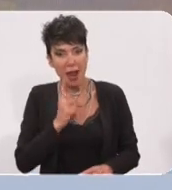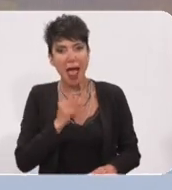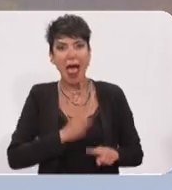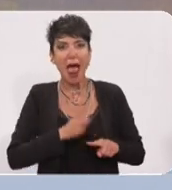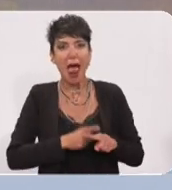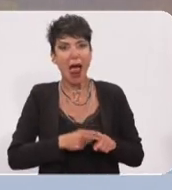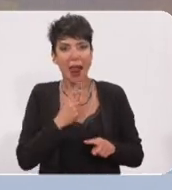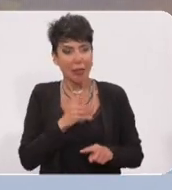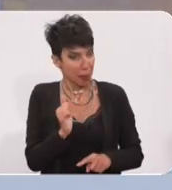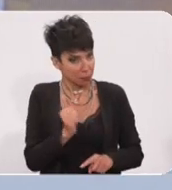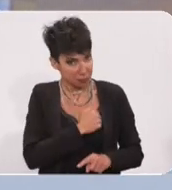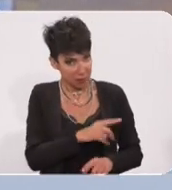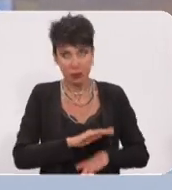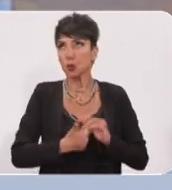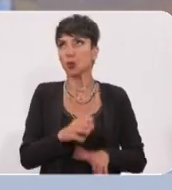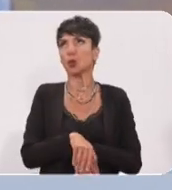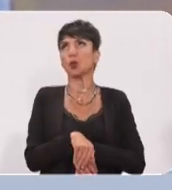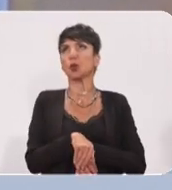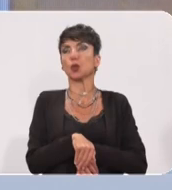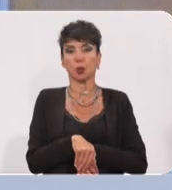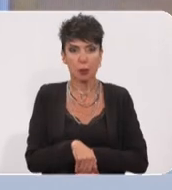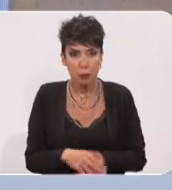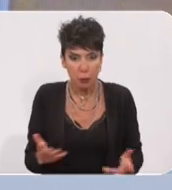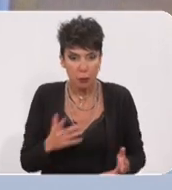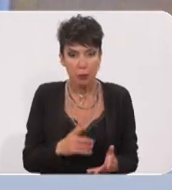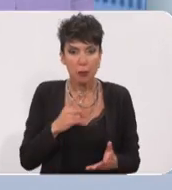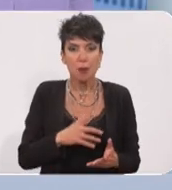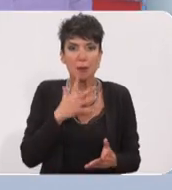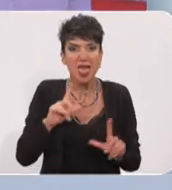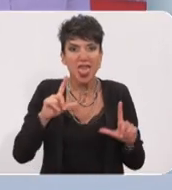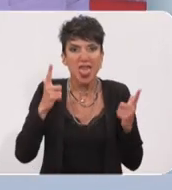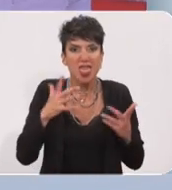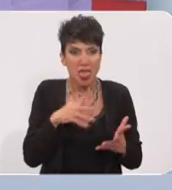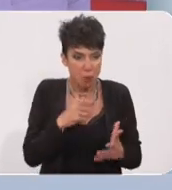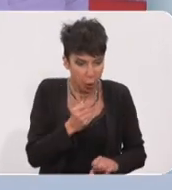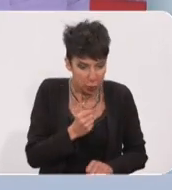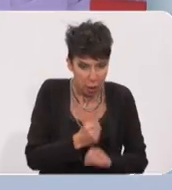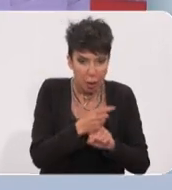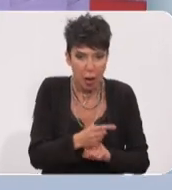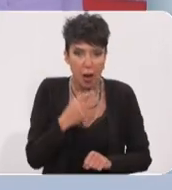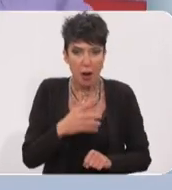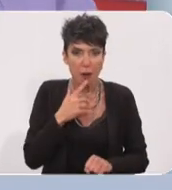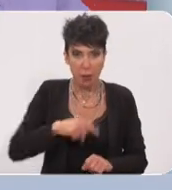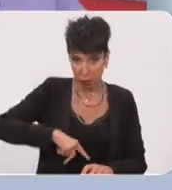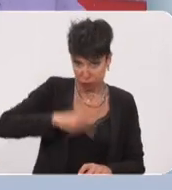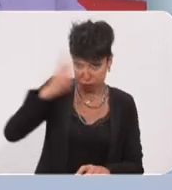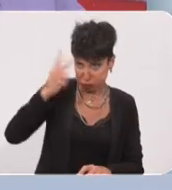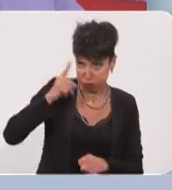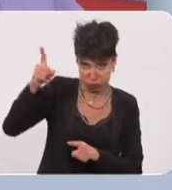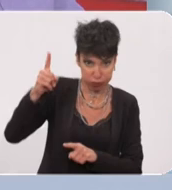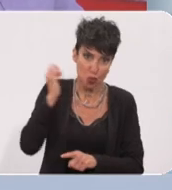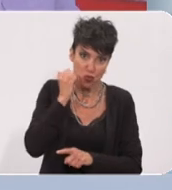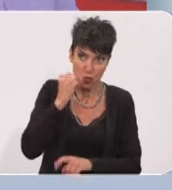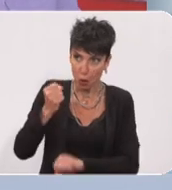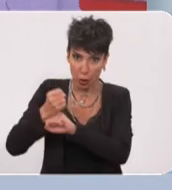ουδέτερη και να μην ήταν με το πλευρό της δημοκρατίας, να ήταν με το πλευρό ενός αυταρχικού ηγέτη όπως είναι ο Πούτιν. Εμείς δεν επιμένουμε